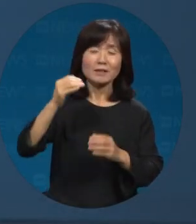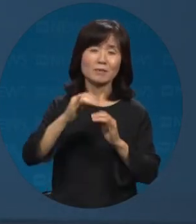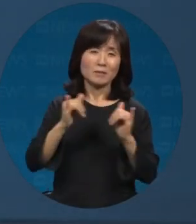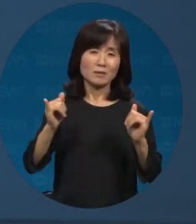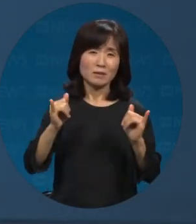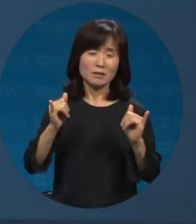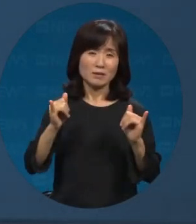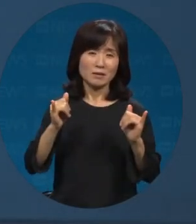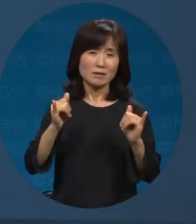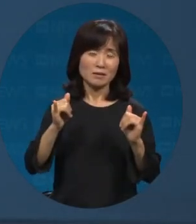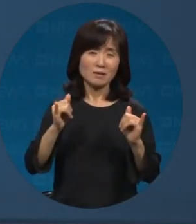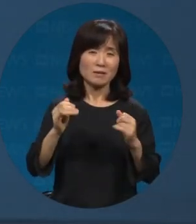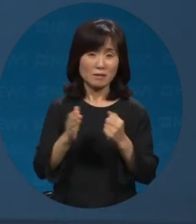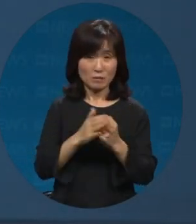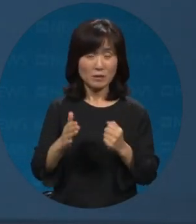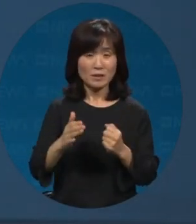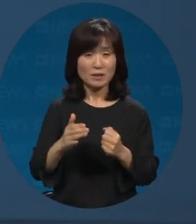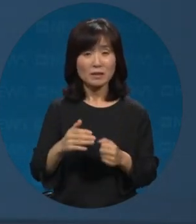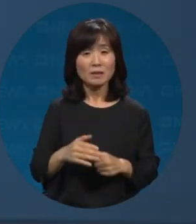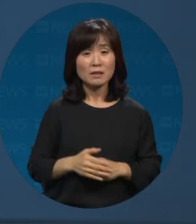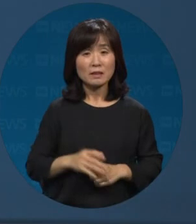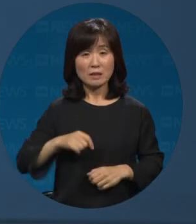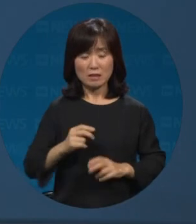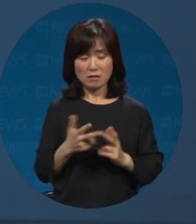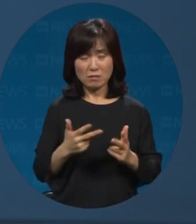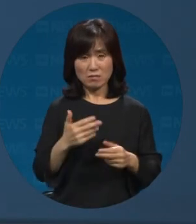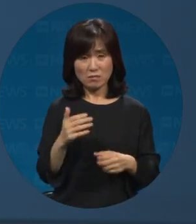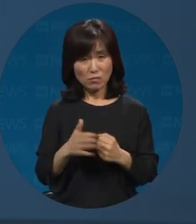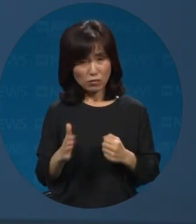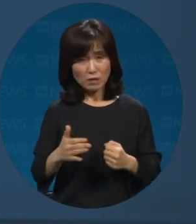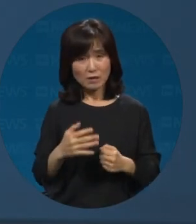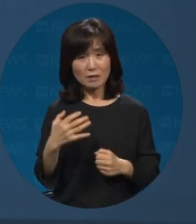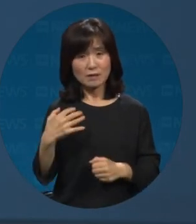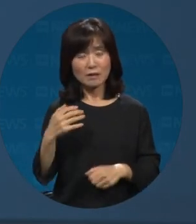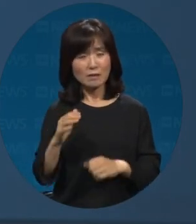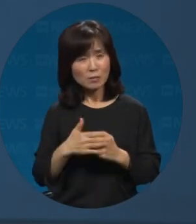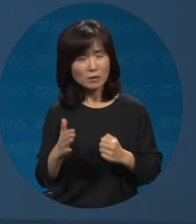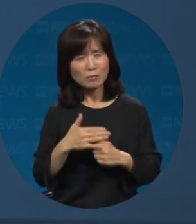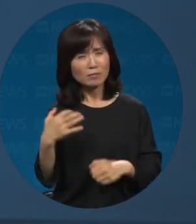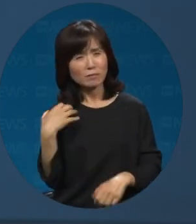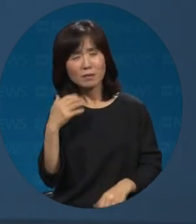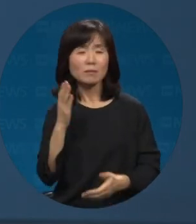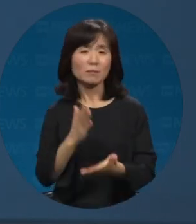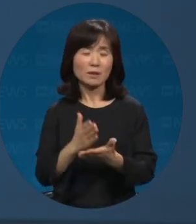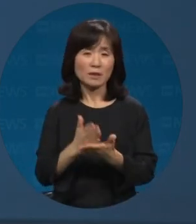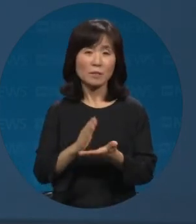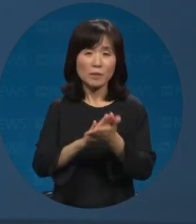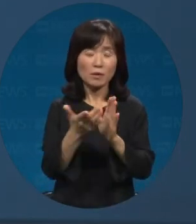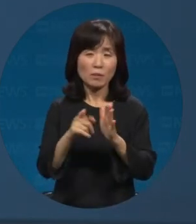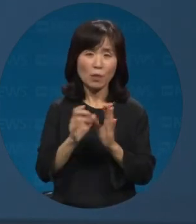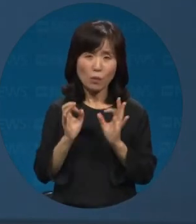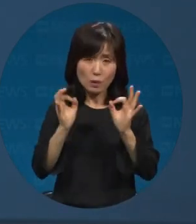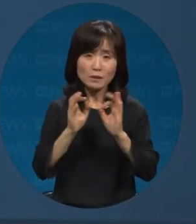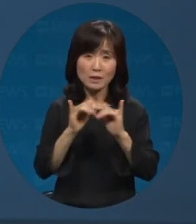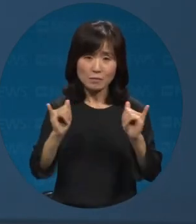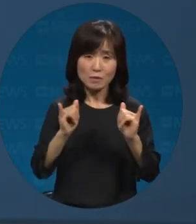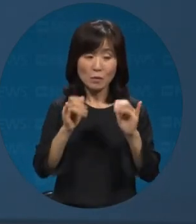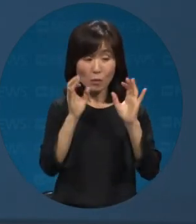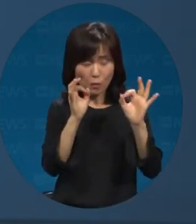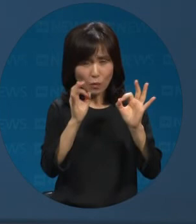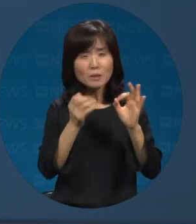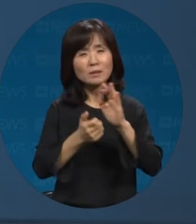본인들 자책을 좀 하지 마시고 변화를 만들기 위해서 노력하고 있는 사람들을 보면서 희망을 좀